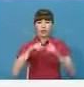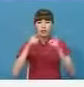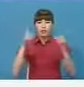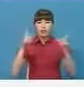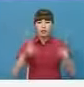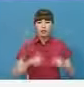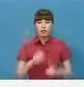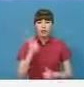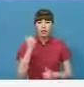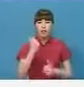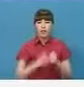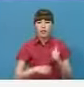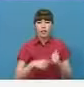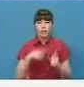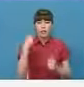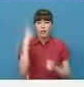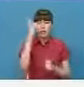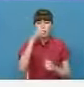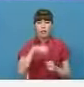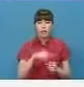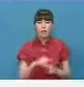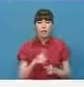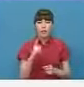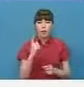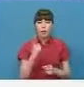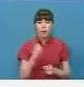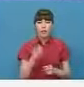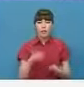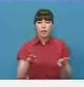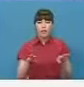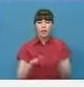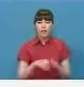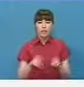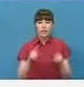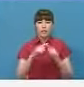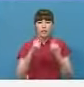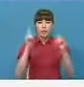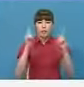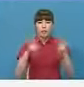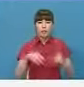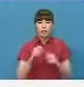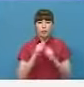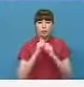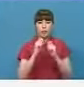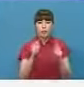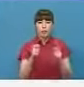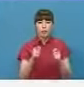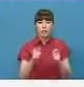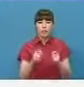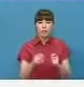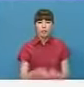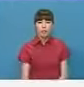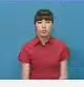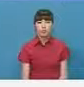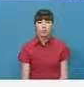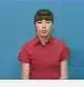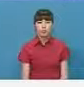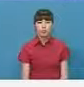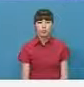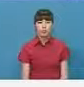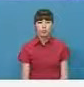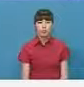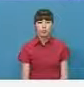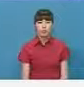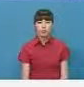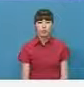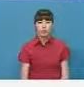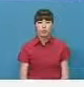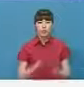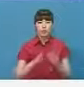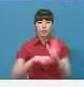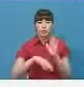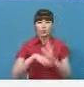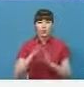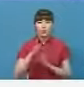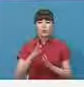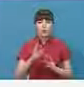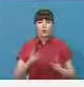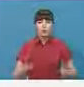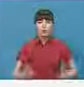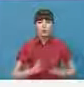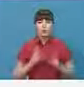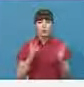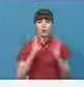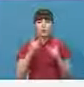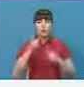әрқайсысына жаңағындай диплом первой степени деген, диплом третьей степени деген осындай мақтау қағаздарын алдық. Өте жақсы көңіл күймен